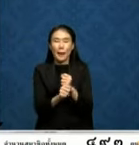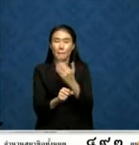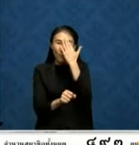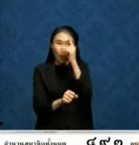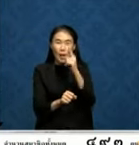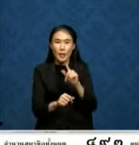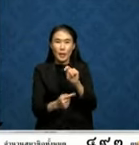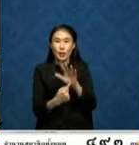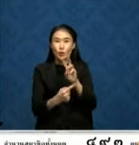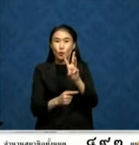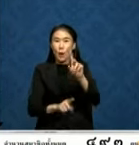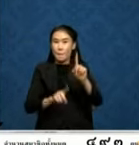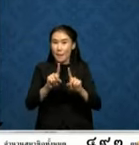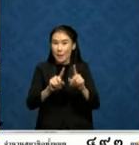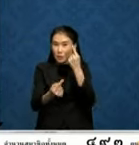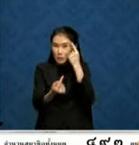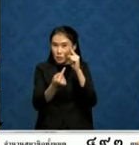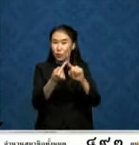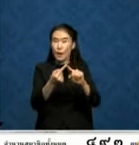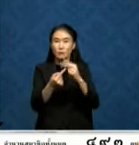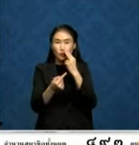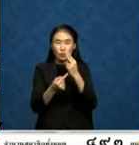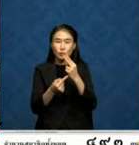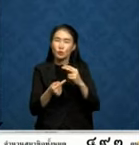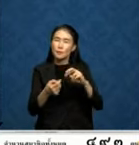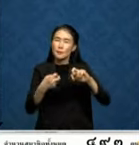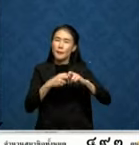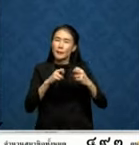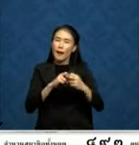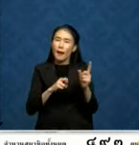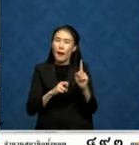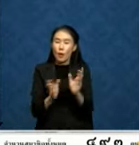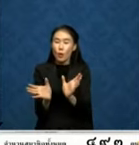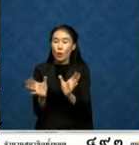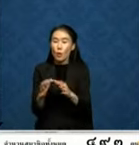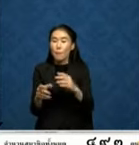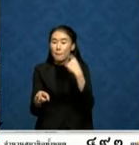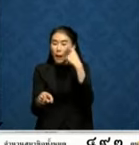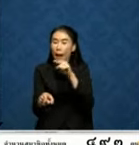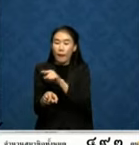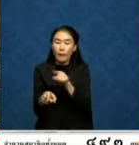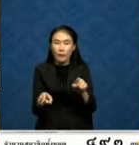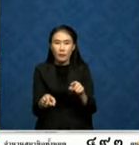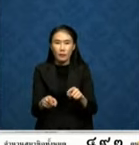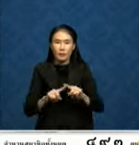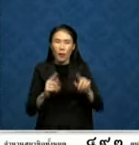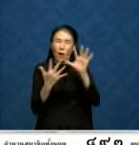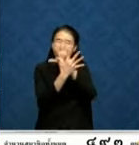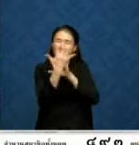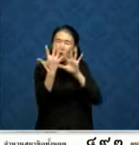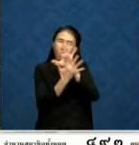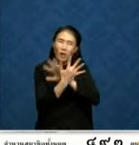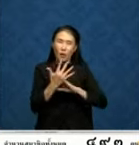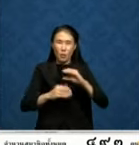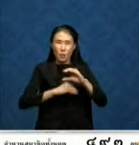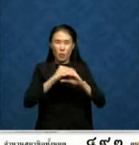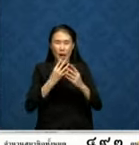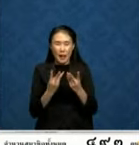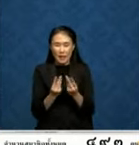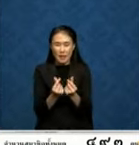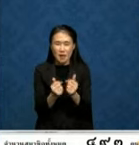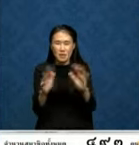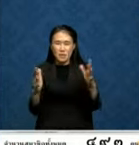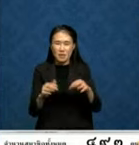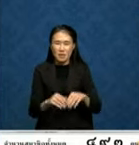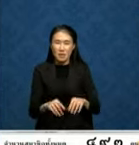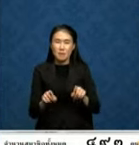ท่านจะทำความเข้าใจกับตัวชี้วัดเป้าหมายเรื่องอะไรกลุ่มเป้าหมายเป็นใครผมมองไม่เห็นชัดเจนในโครงการเพราะว่าไม่มีรายละเอียดมีแต่ภ